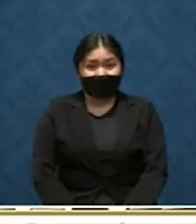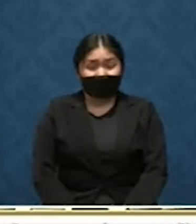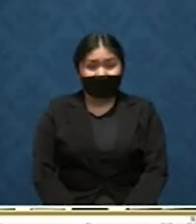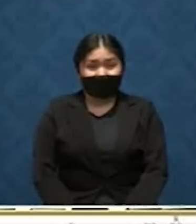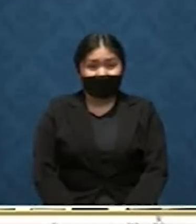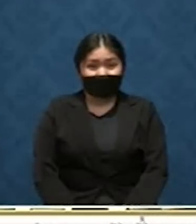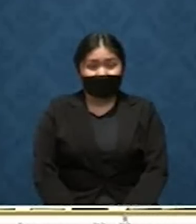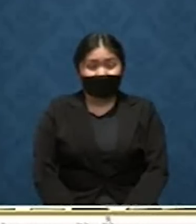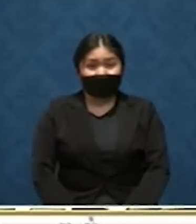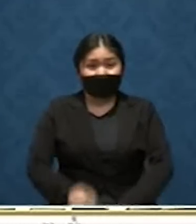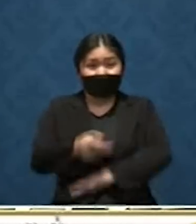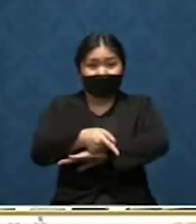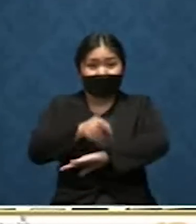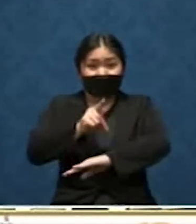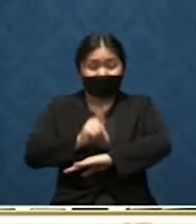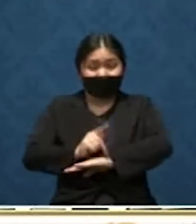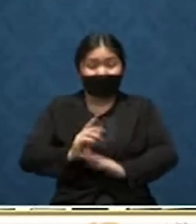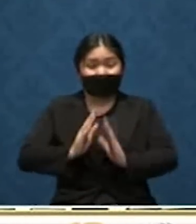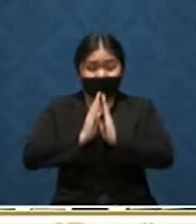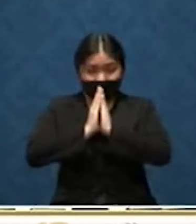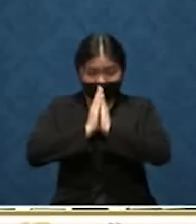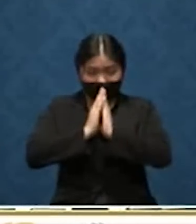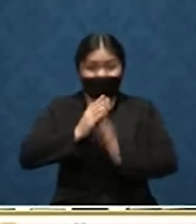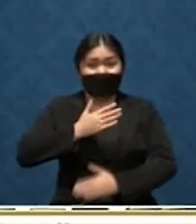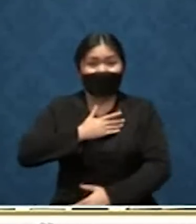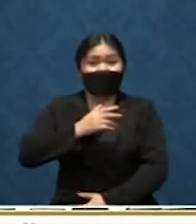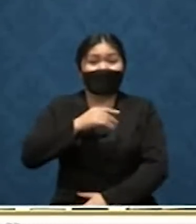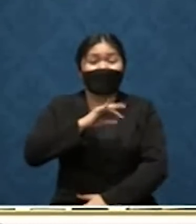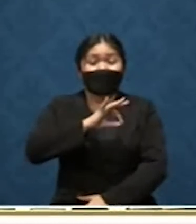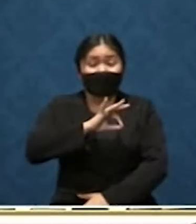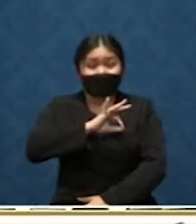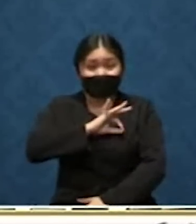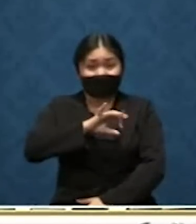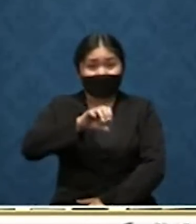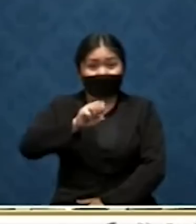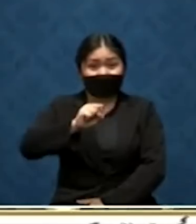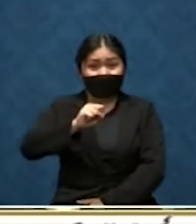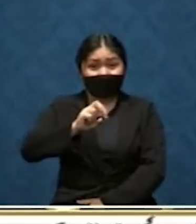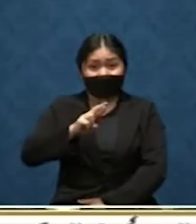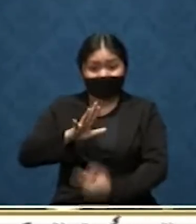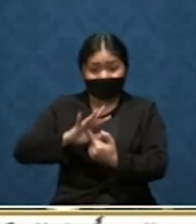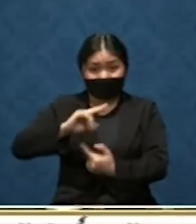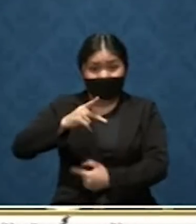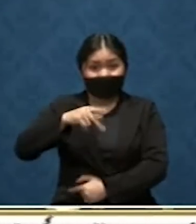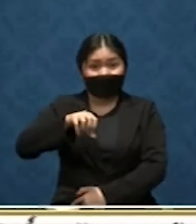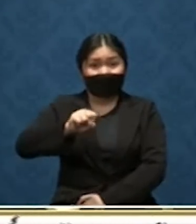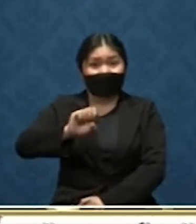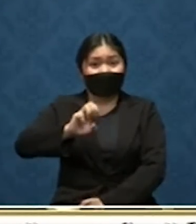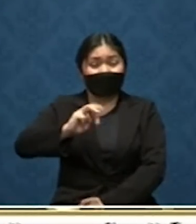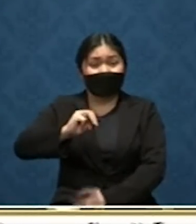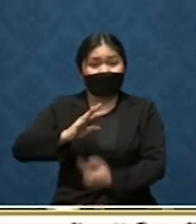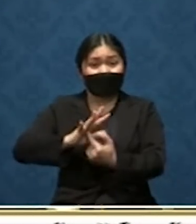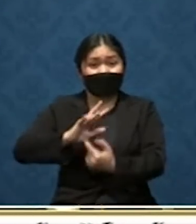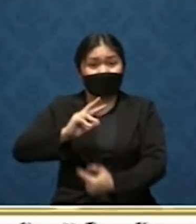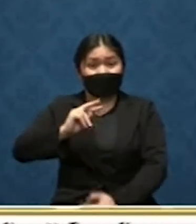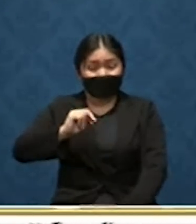เรีนท่ประทาน ผม ลงศิมัโรงสมาชิกษภา ผู้แทนลัศดอนบญชี รายชื่อ พักเก้าไกลวันน